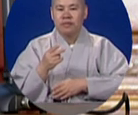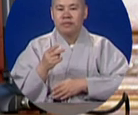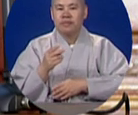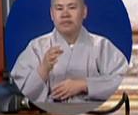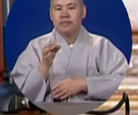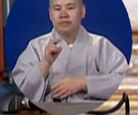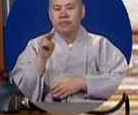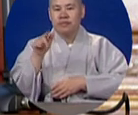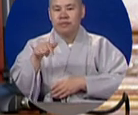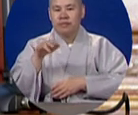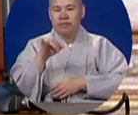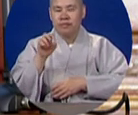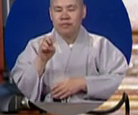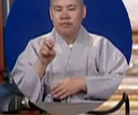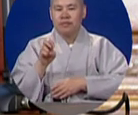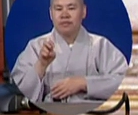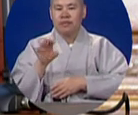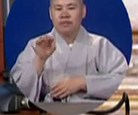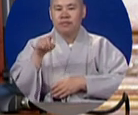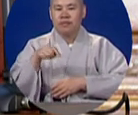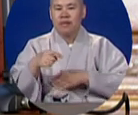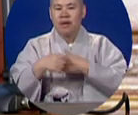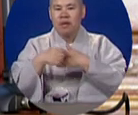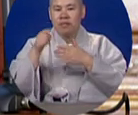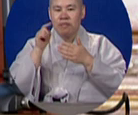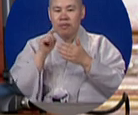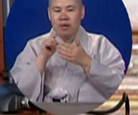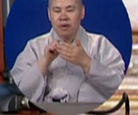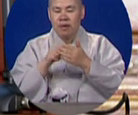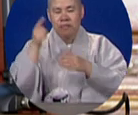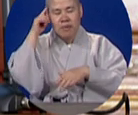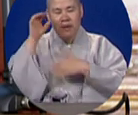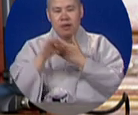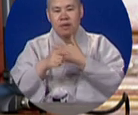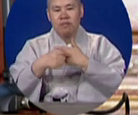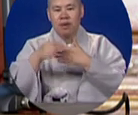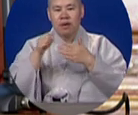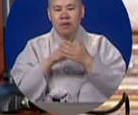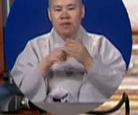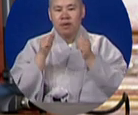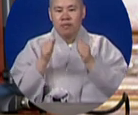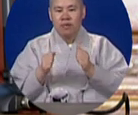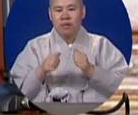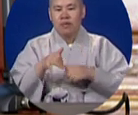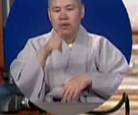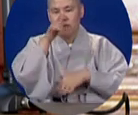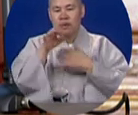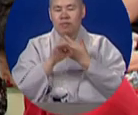제구입이죠 만약 마음이 머무는 데가 있으면 곧 머무는 것이 아니다